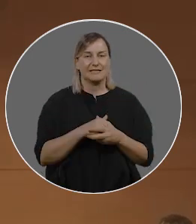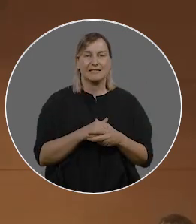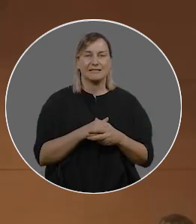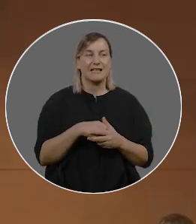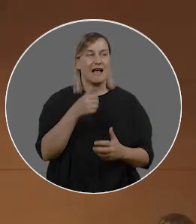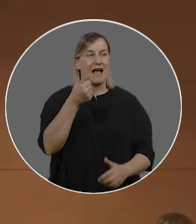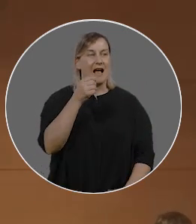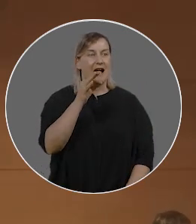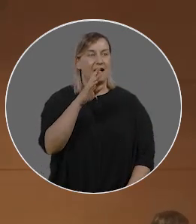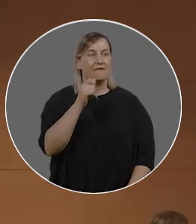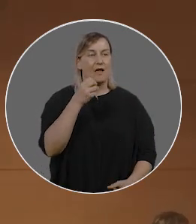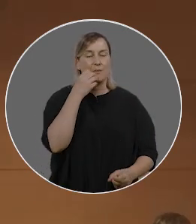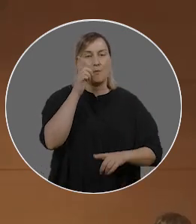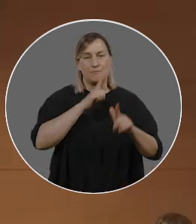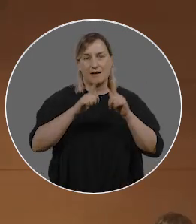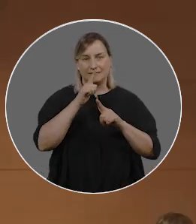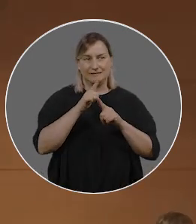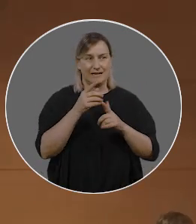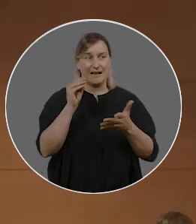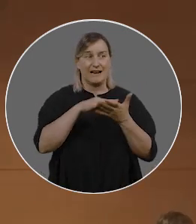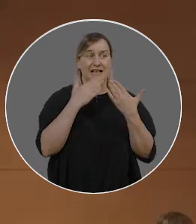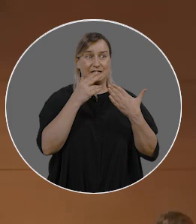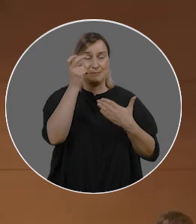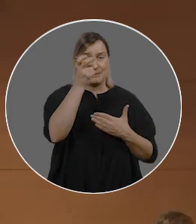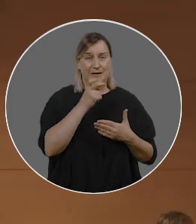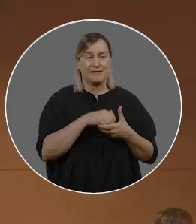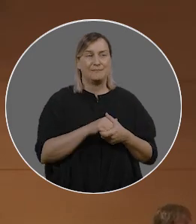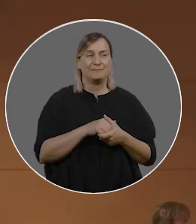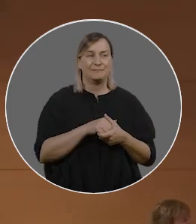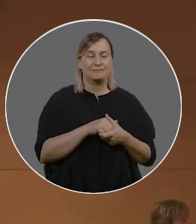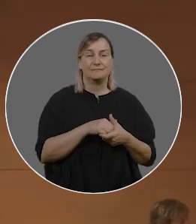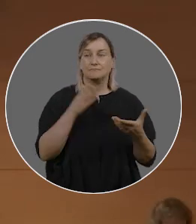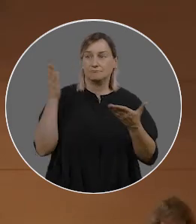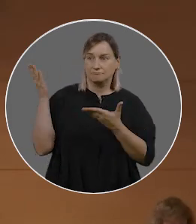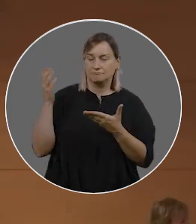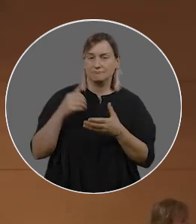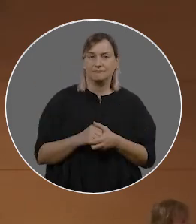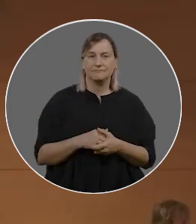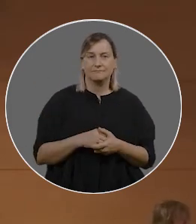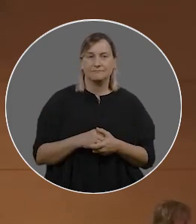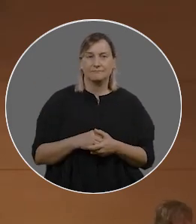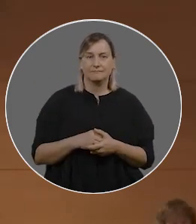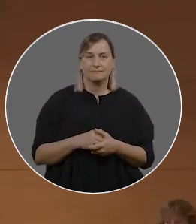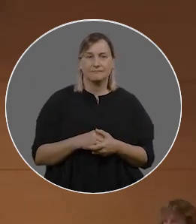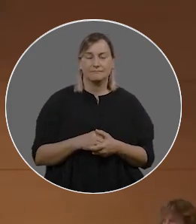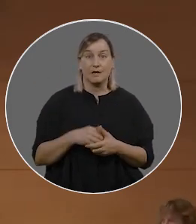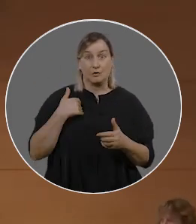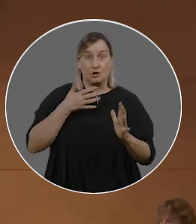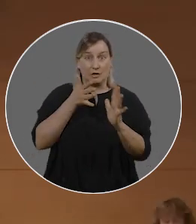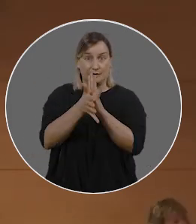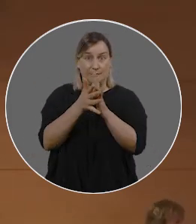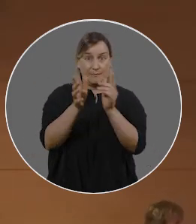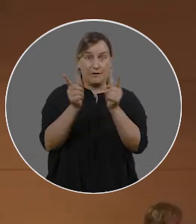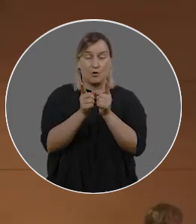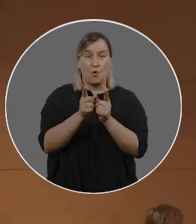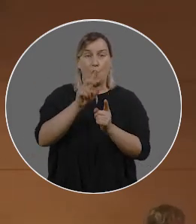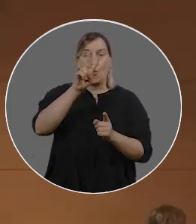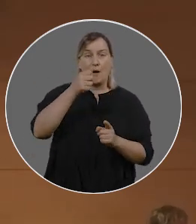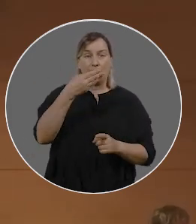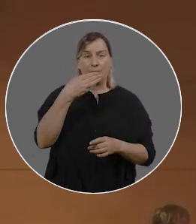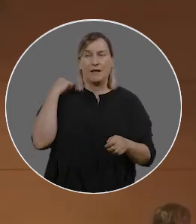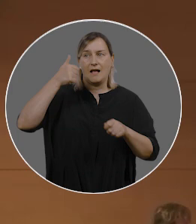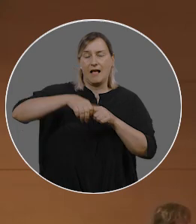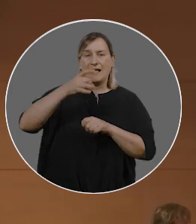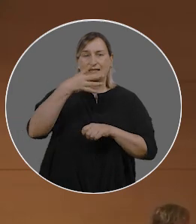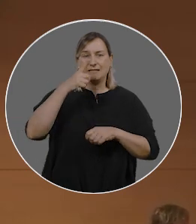Moltíssimes gràcies, Afra, que tinguis bon viatge de tornada i gràcies per venir. Doncs, si voleu, us explico breument.